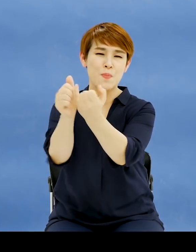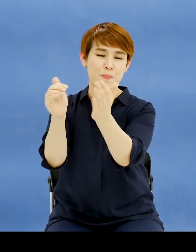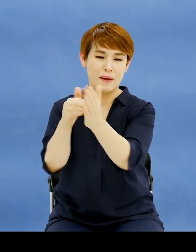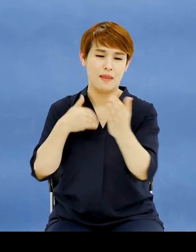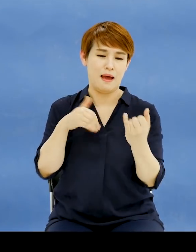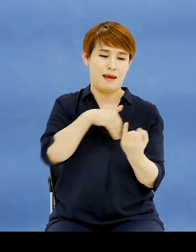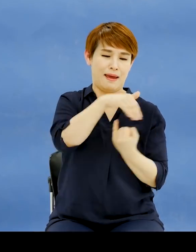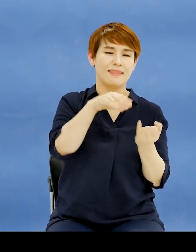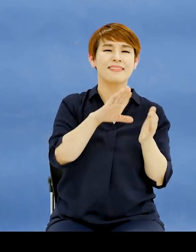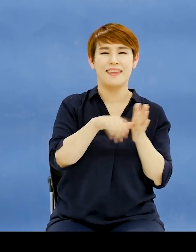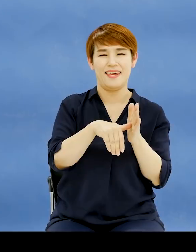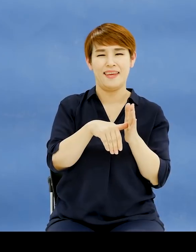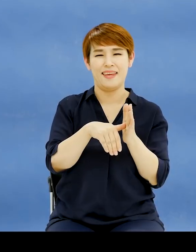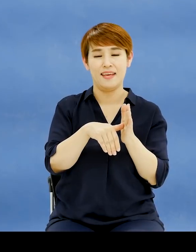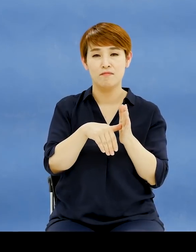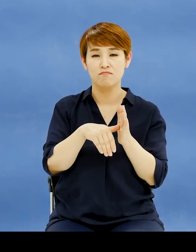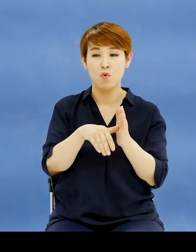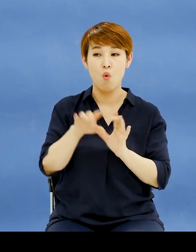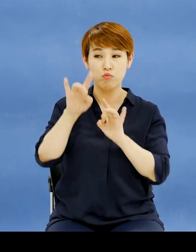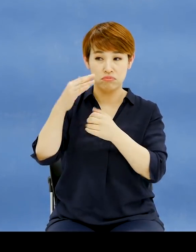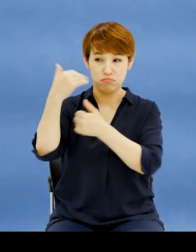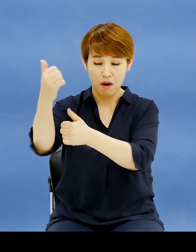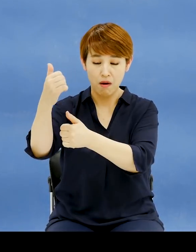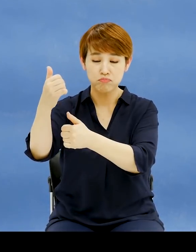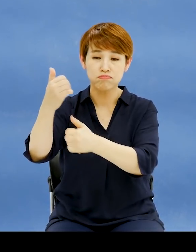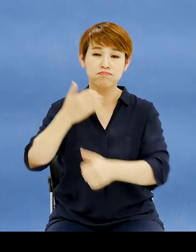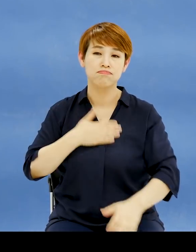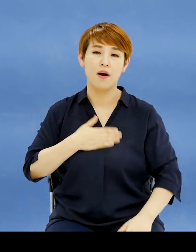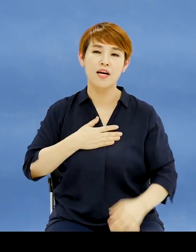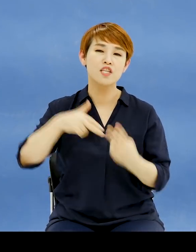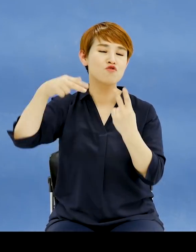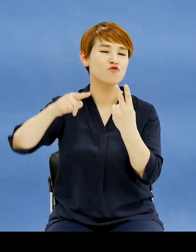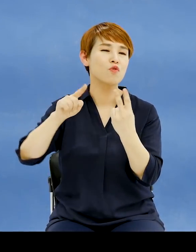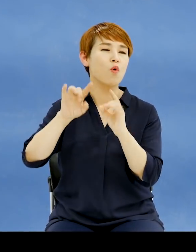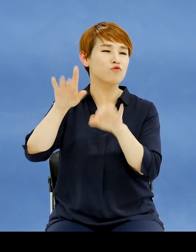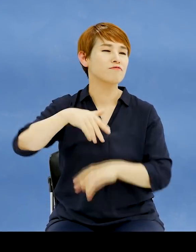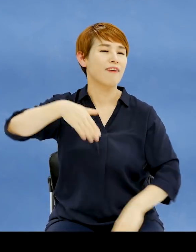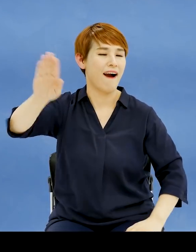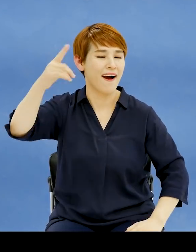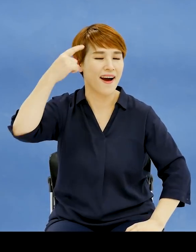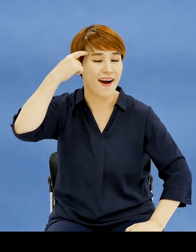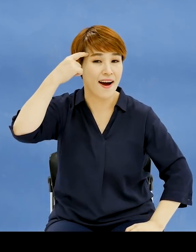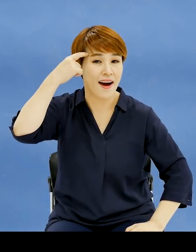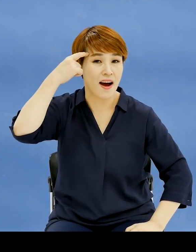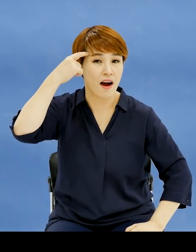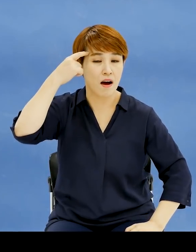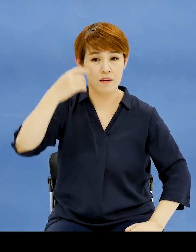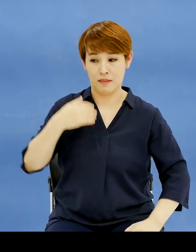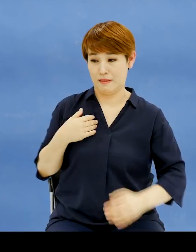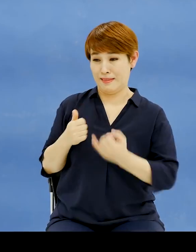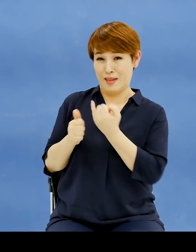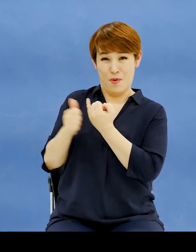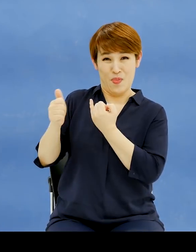저는 이제 미혼일 때죠. 네. 그런데 그 친구가 놀러 오라고 그래서 한 2주 가야 되겠다 했는데